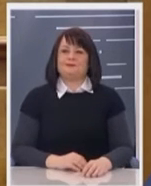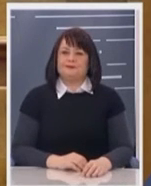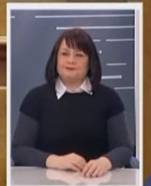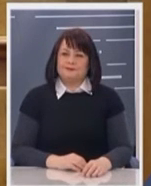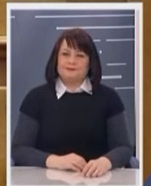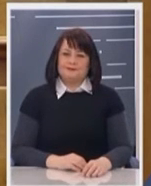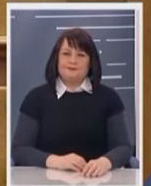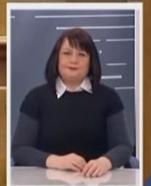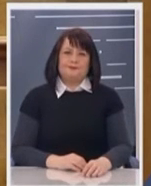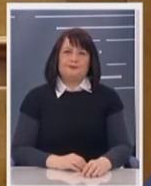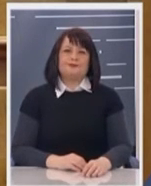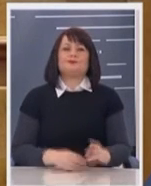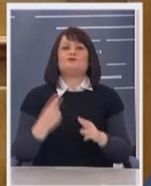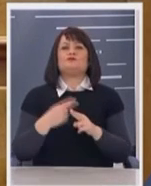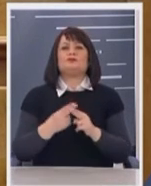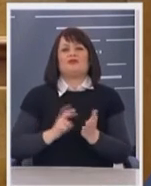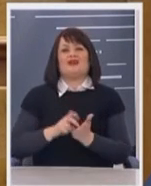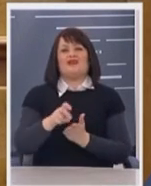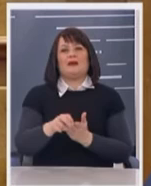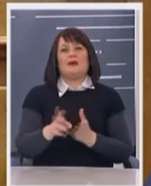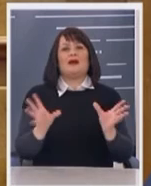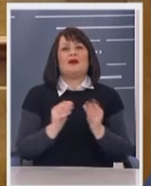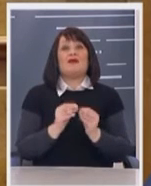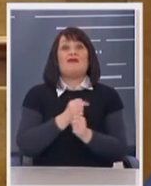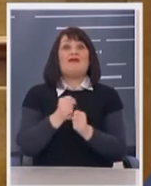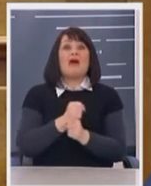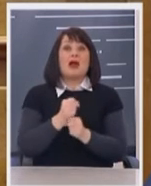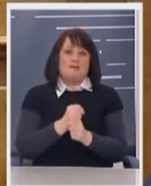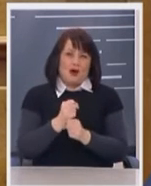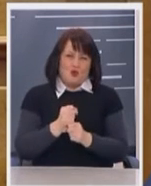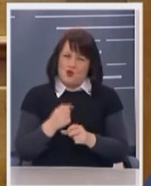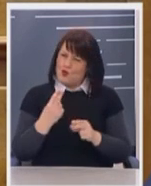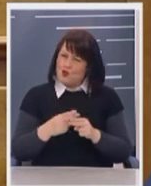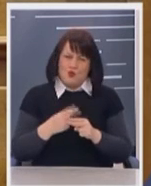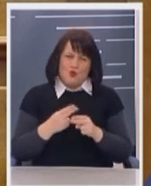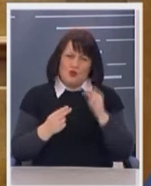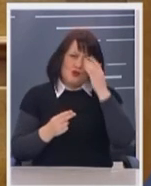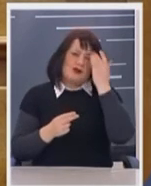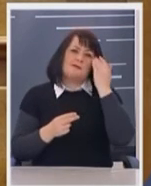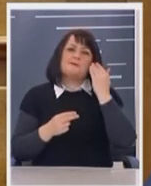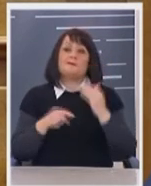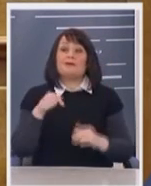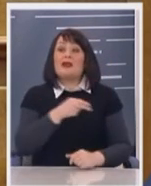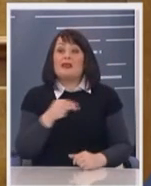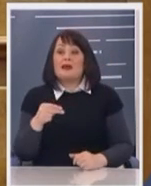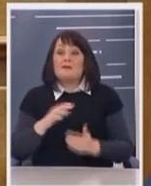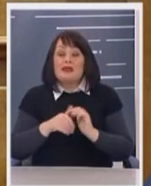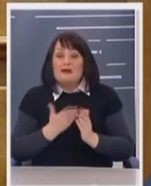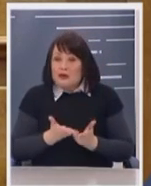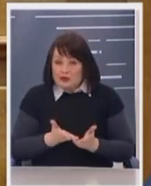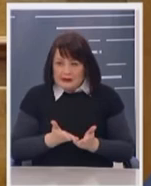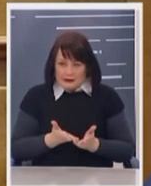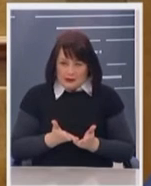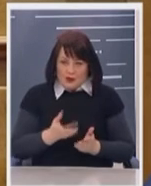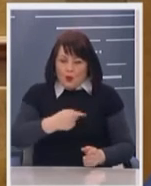Τα επόμενα μεγάλα βήματα, επιτρέψτε μου να πω, ότι θα είναι στον τομέα του φαρμάκου, όπου το μεγάλο ζητούμενο είναι η